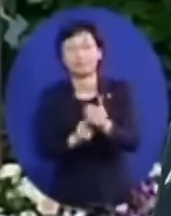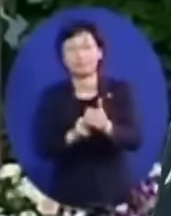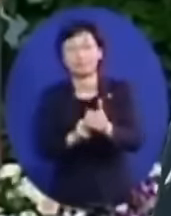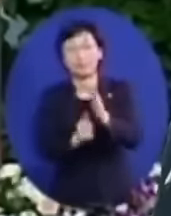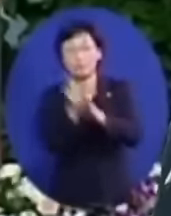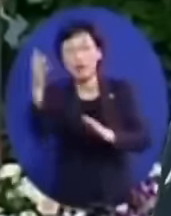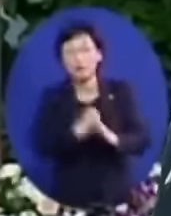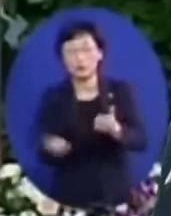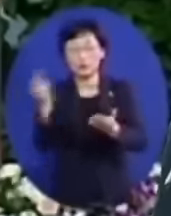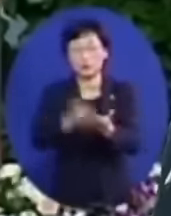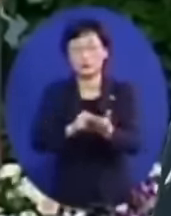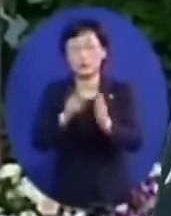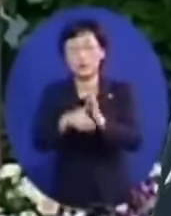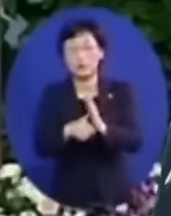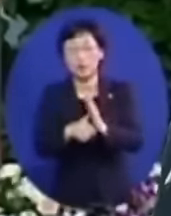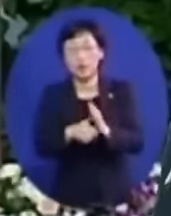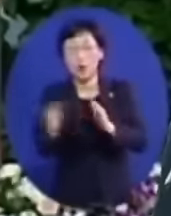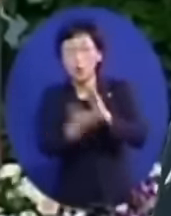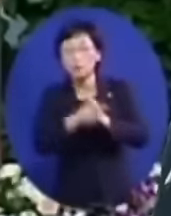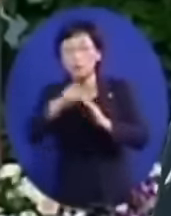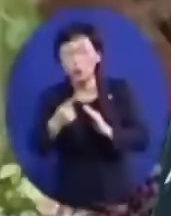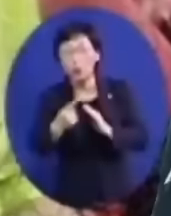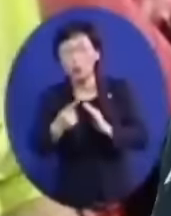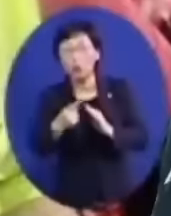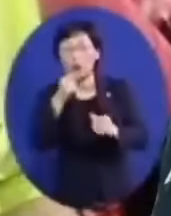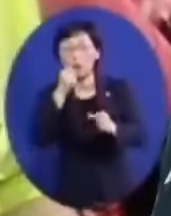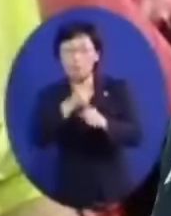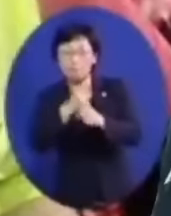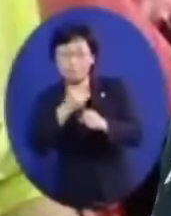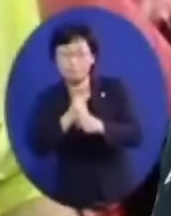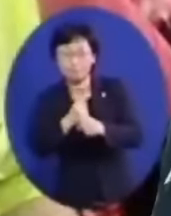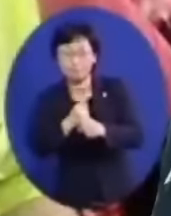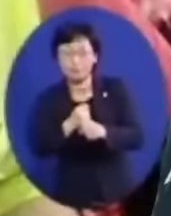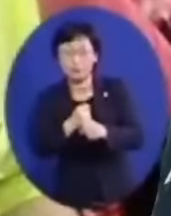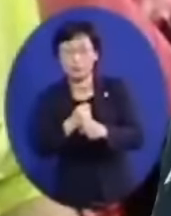일어나니까 무에서 유를 창조하는 기적을 체험하게 된 것입니다.